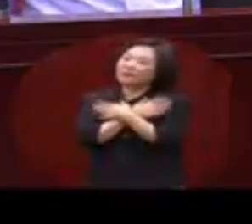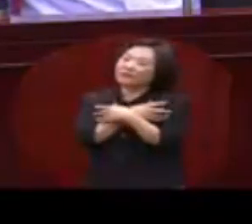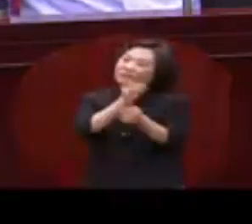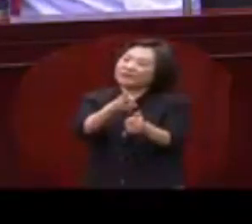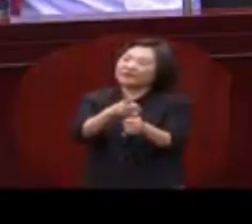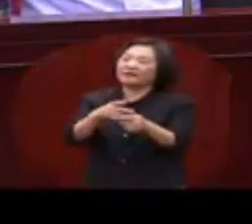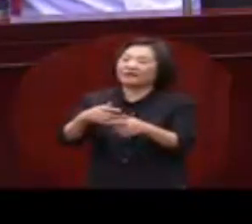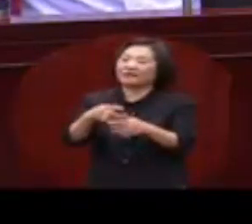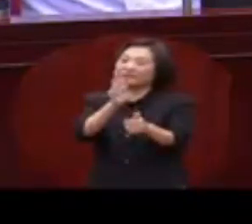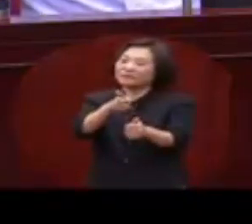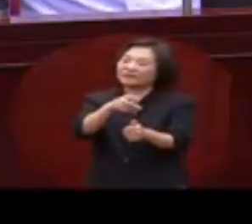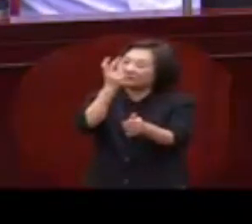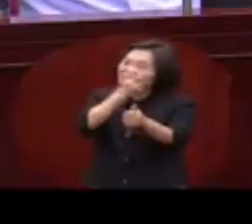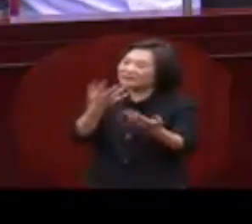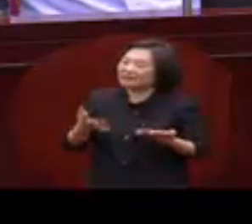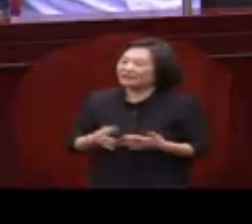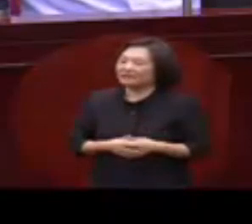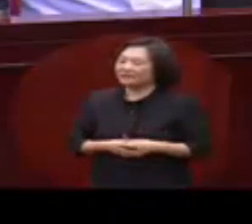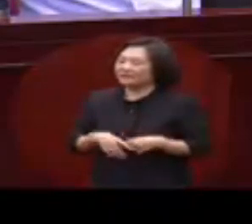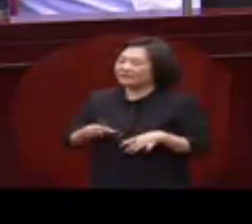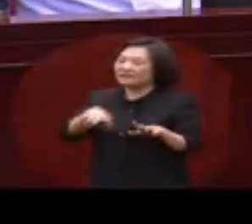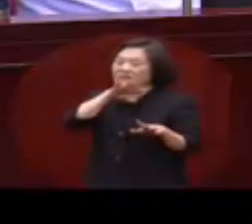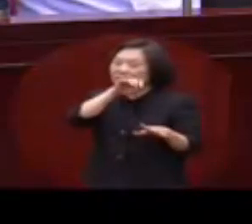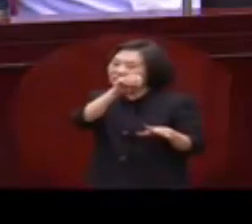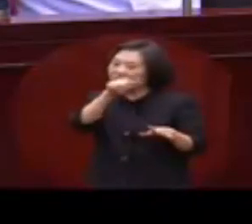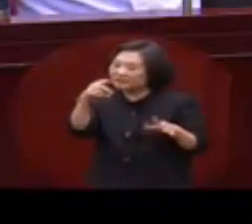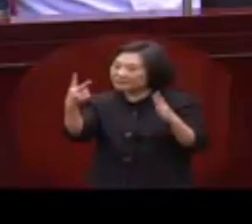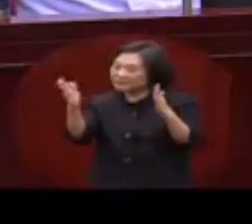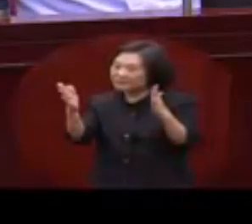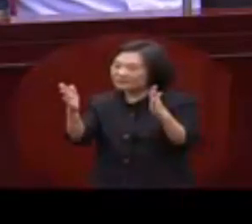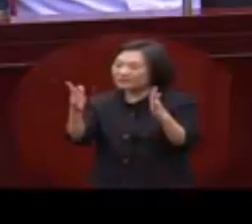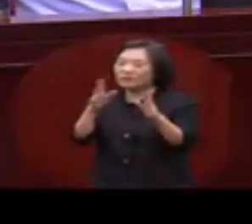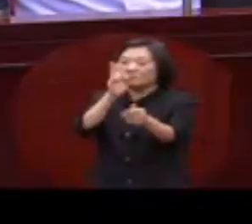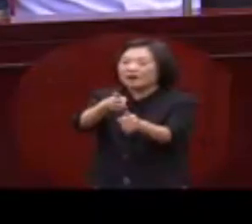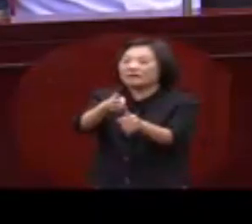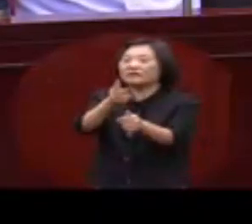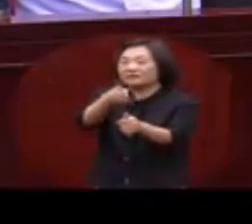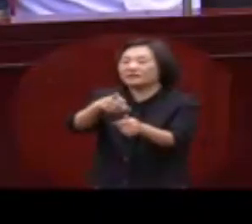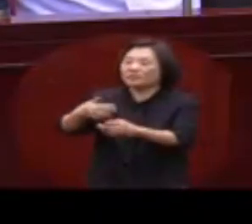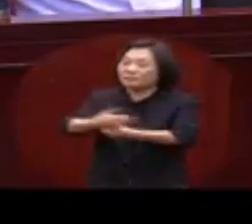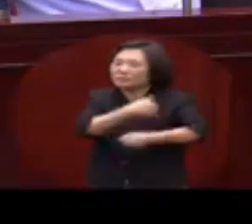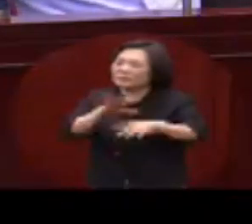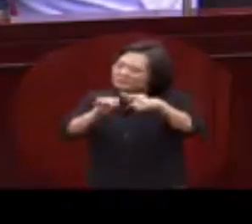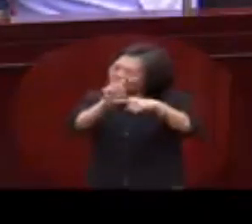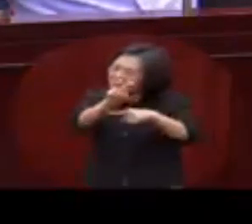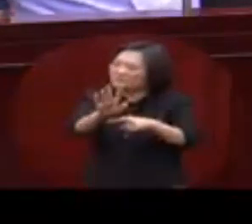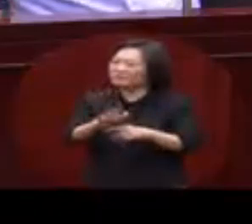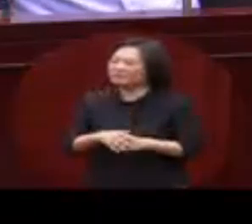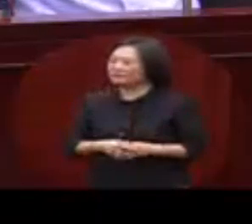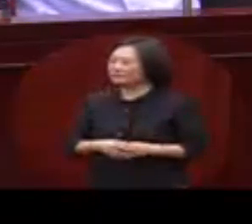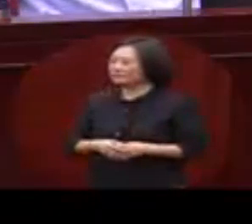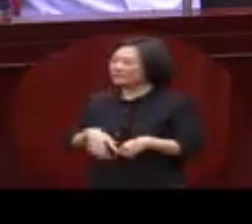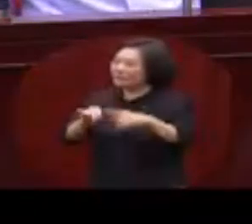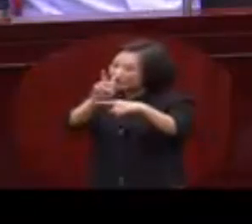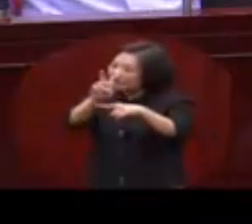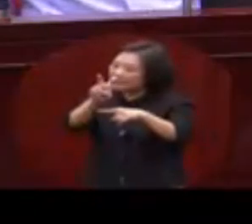托婴托幼哈，现在0到2岁哈，大概。会给人家托婴的大概20%的，这20%的里面大